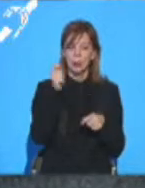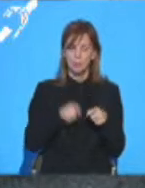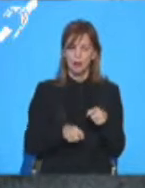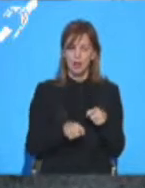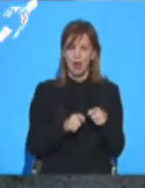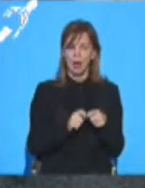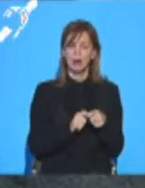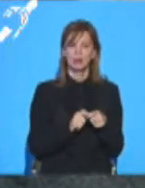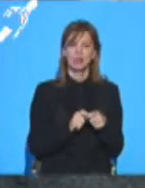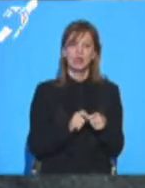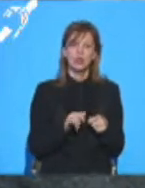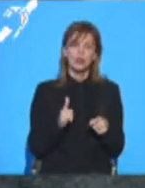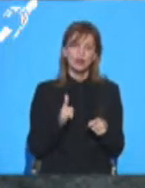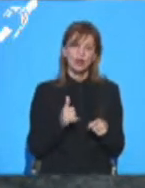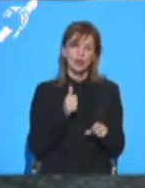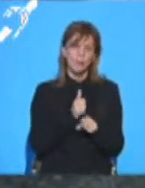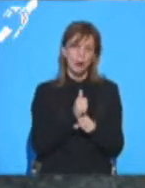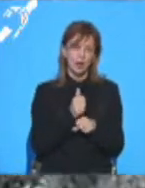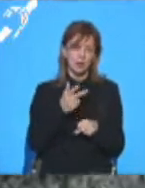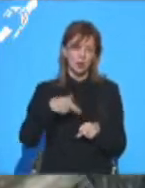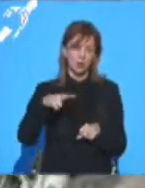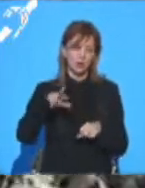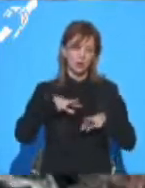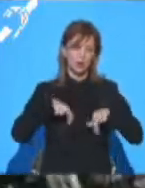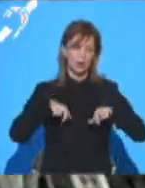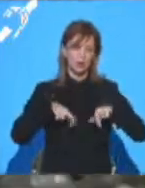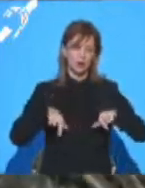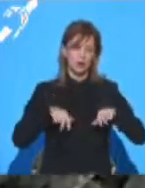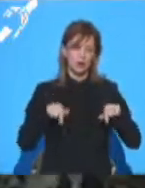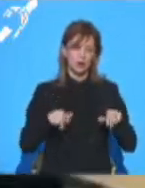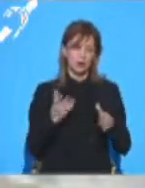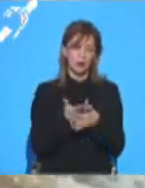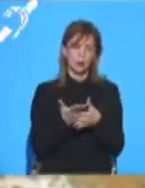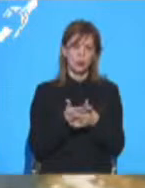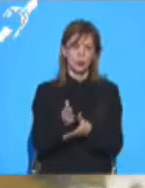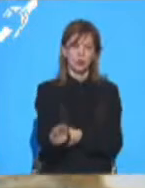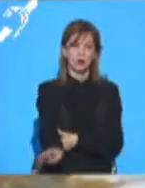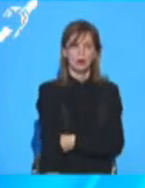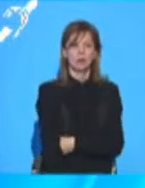pentru distrugere din culpă și fac în continuare cercetări în acest caz.